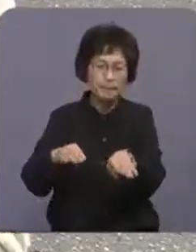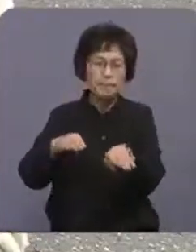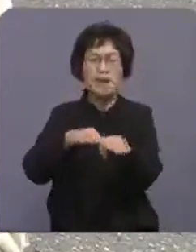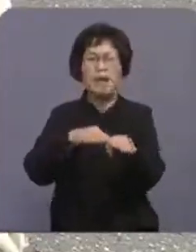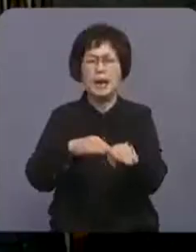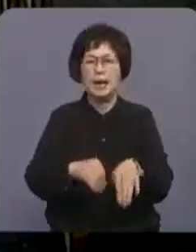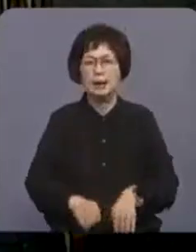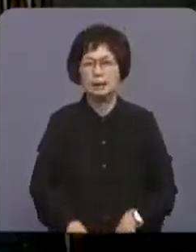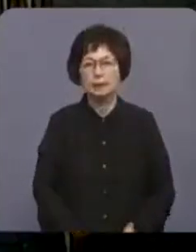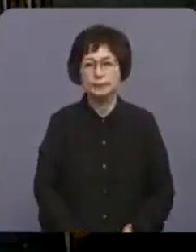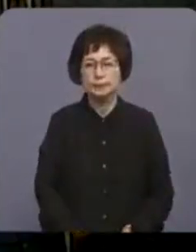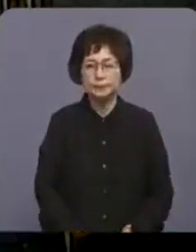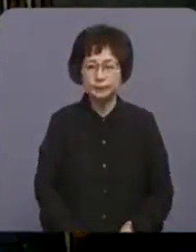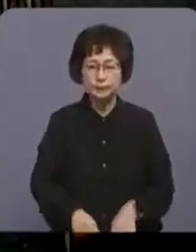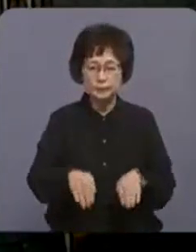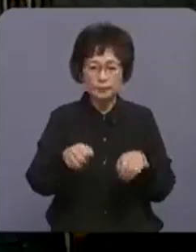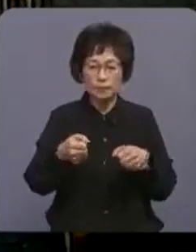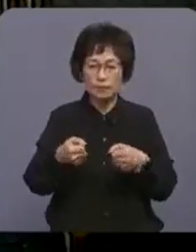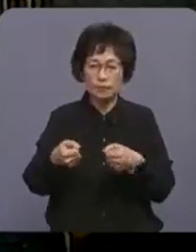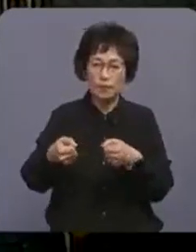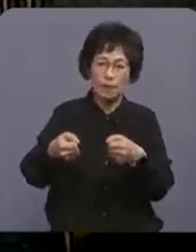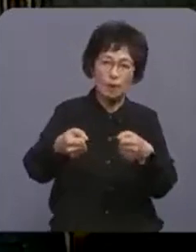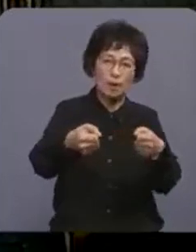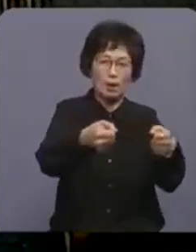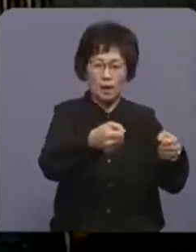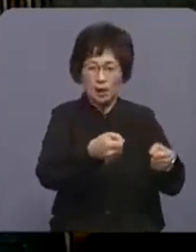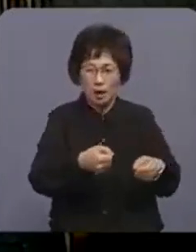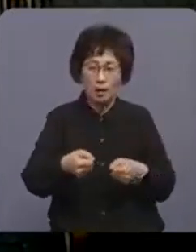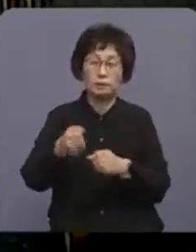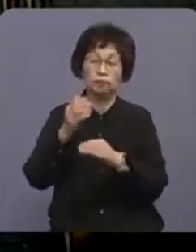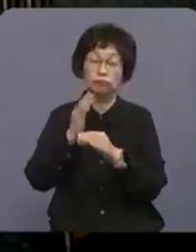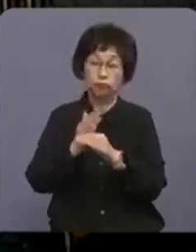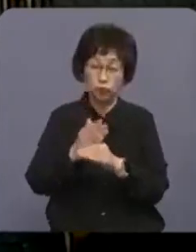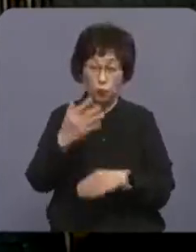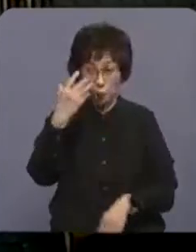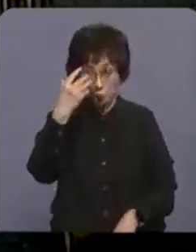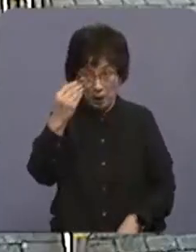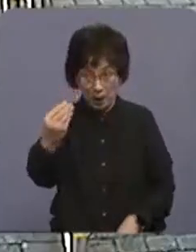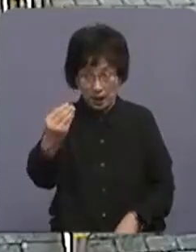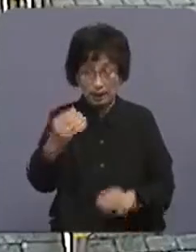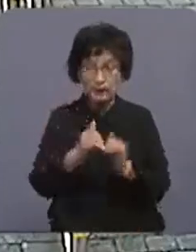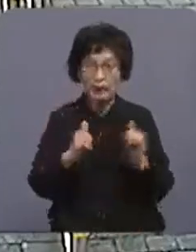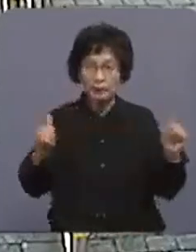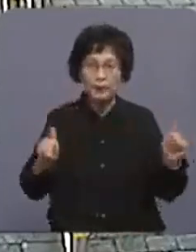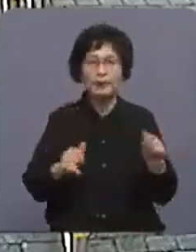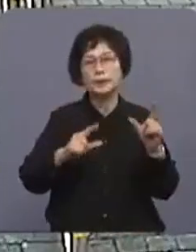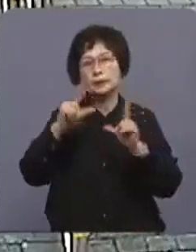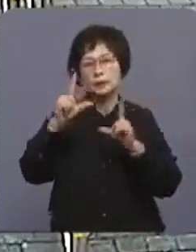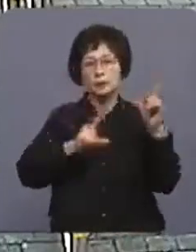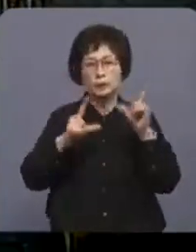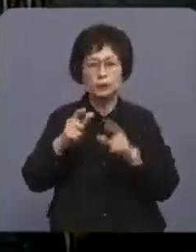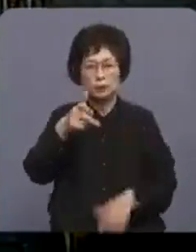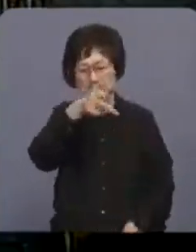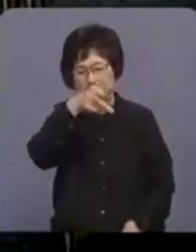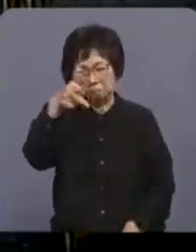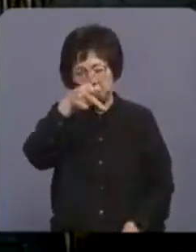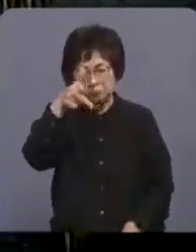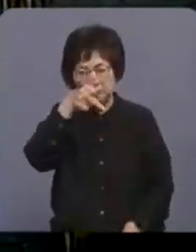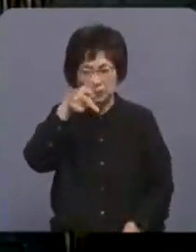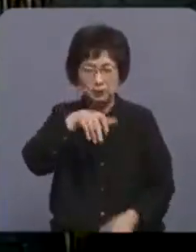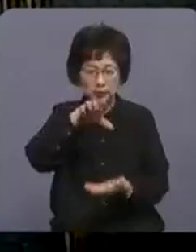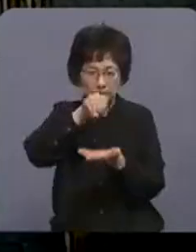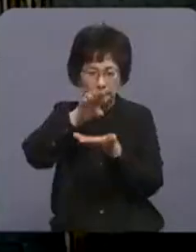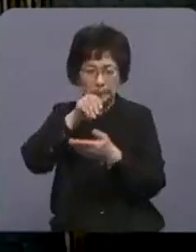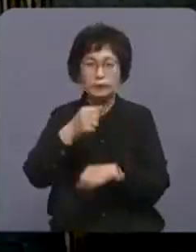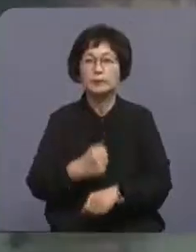됐습니다. 차를 몰고 같은 장소를 배회하며 범행 대상을 찾는 일당의 모습이 CCTV에 포착되기도